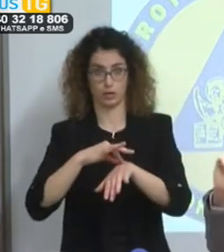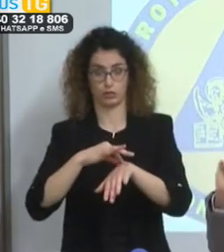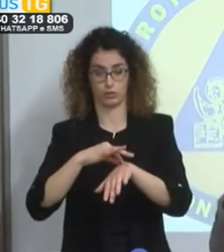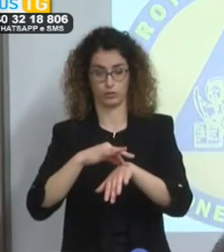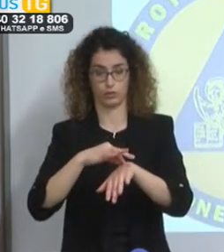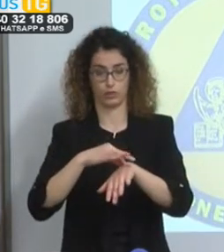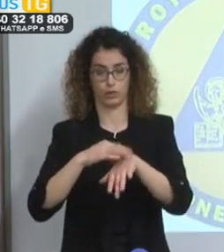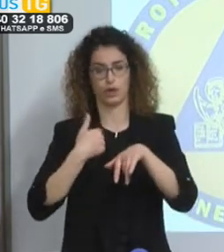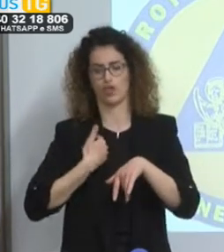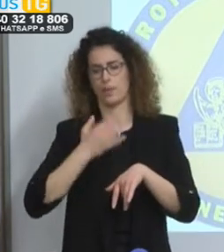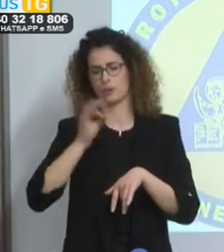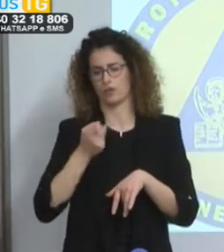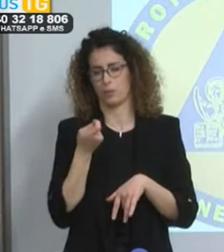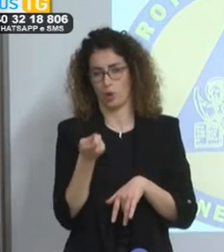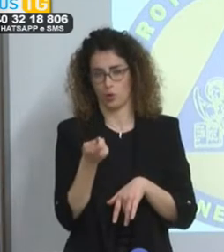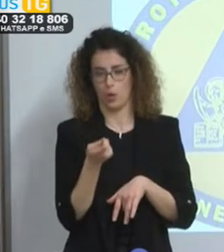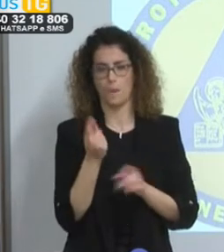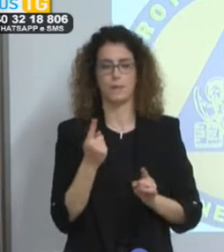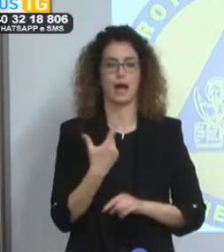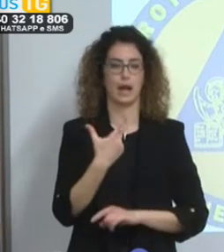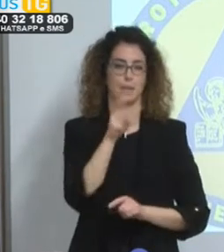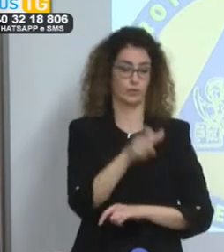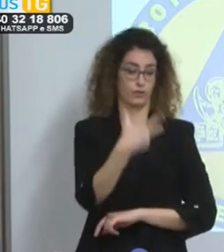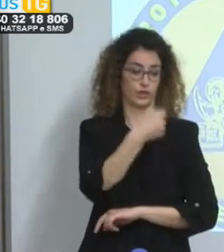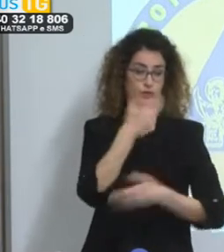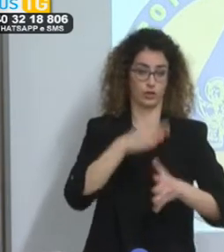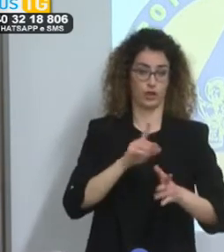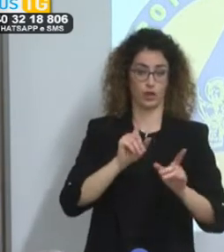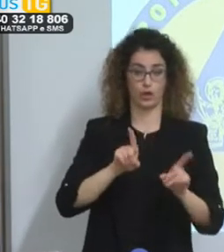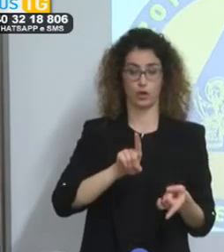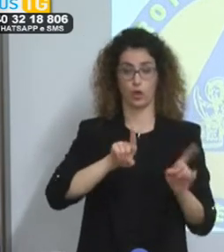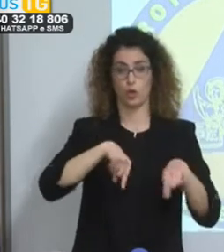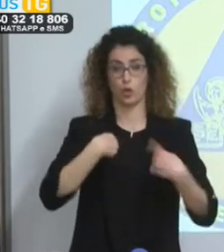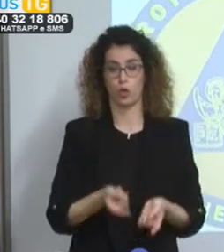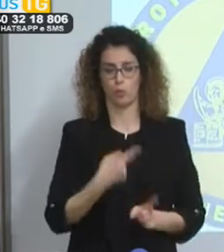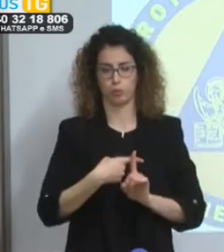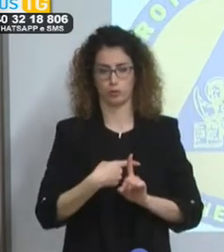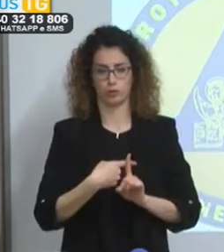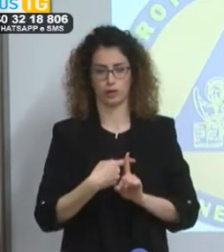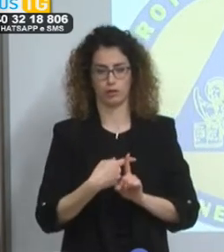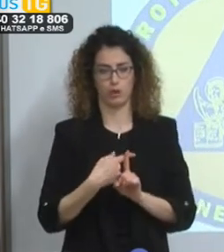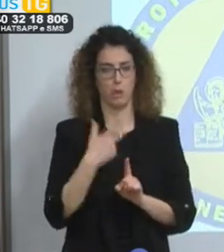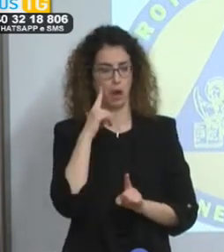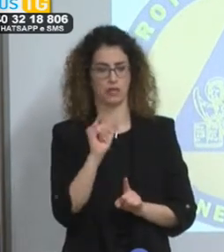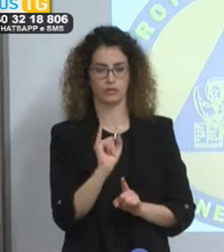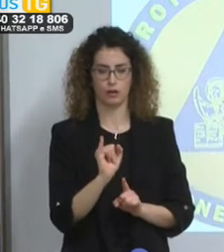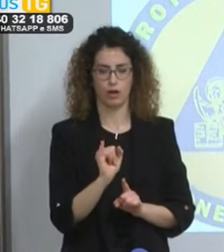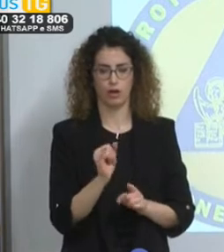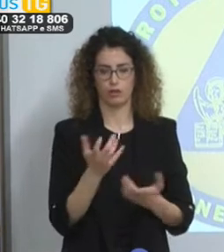di... Ma la casistica del vaccinato positivo non è sorprendente, perché vuol dire che ha il virus ma non gli fa